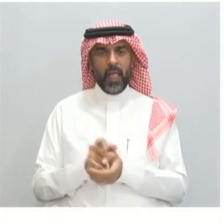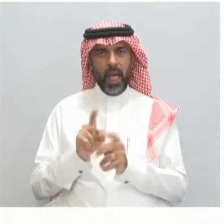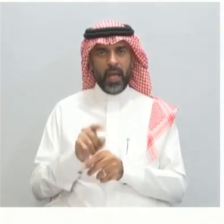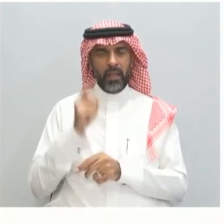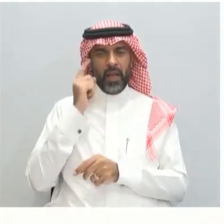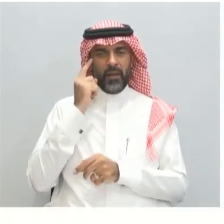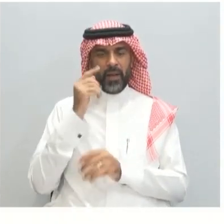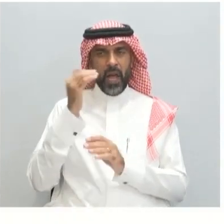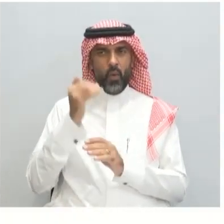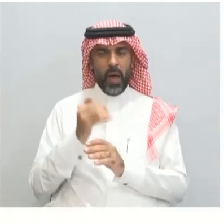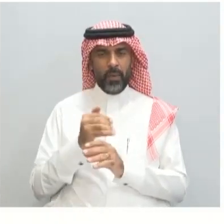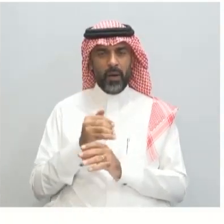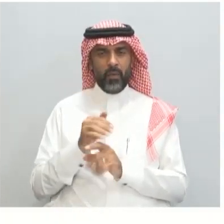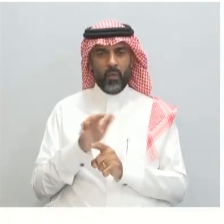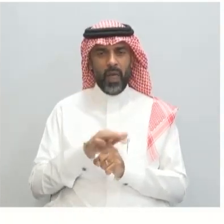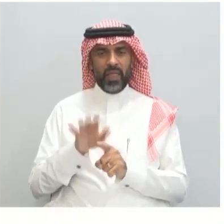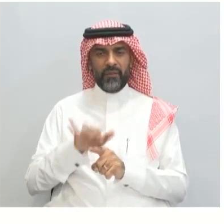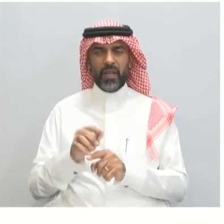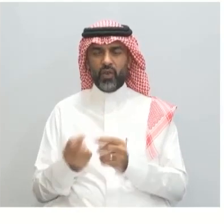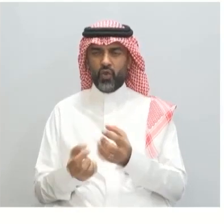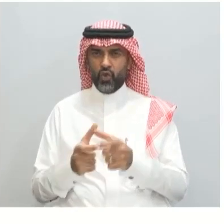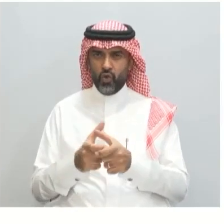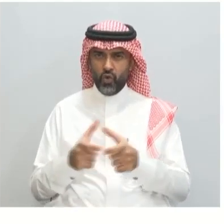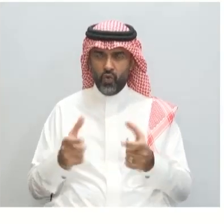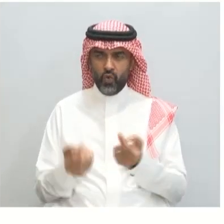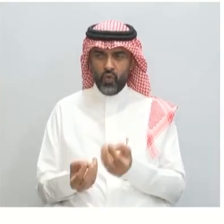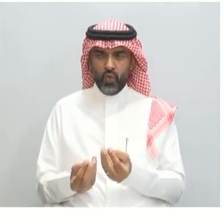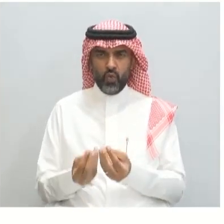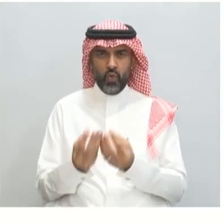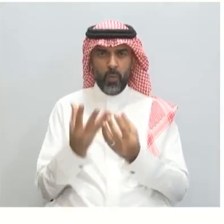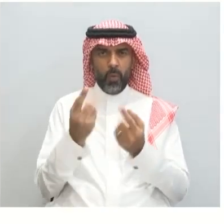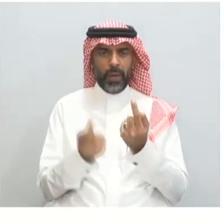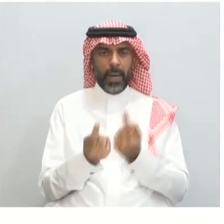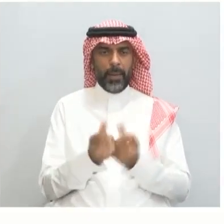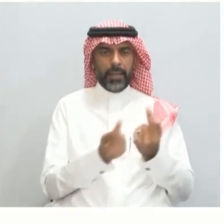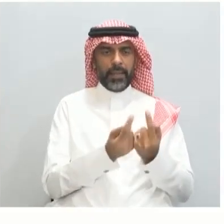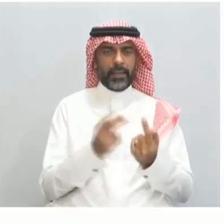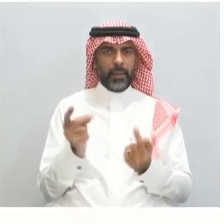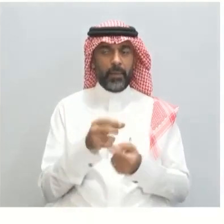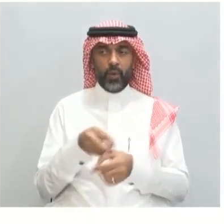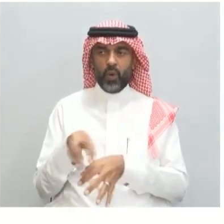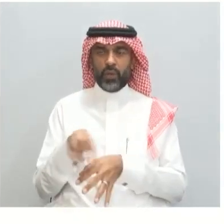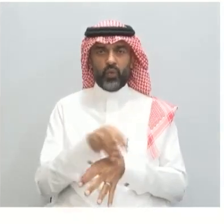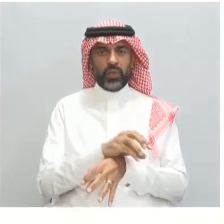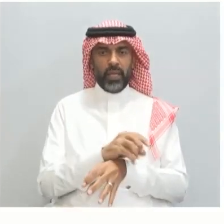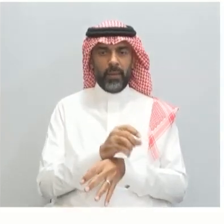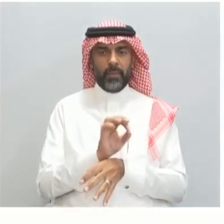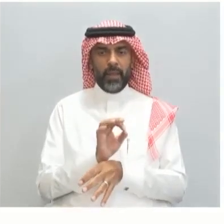ايضا العوامل المؤثره في الغلاف او العوام المؤثر في نمو النباتات وتوزيعها